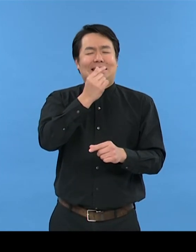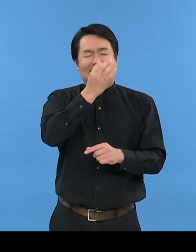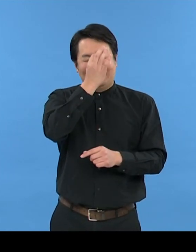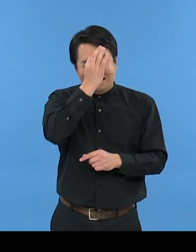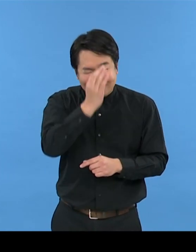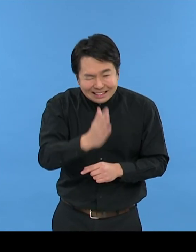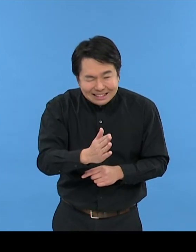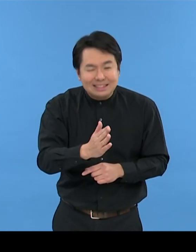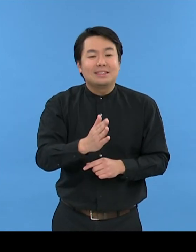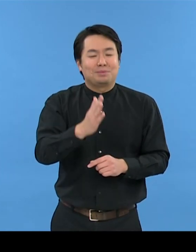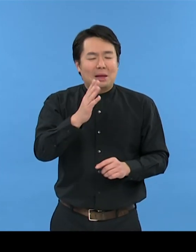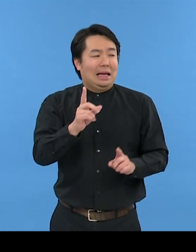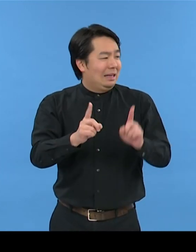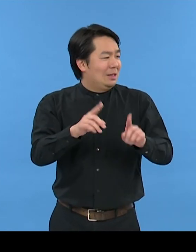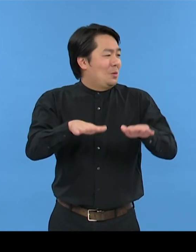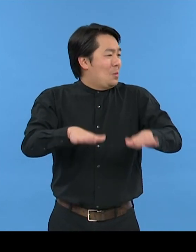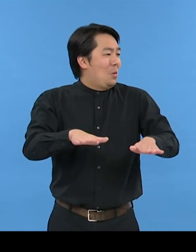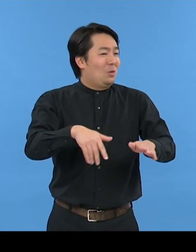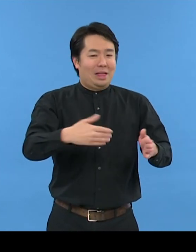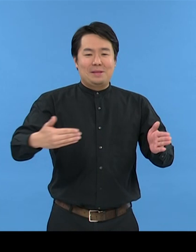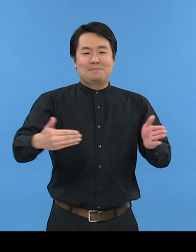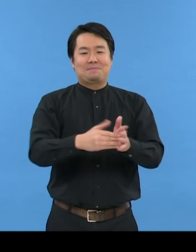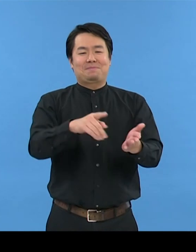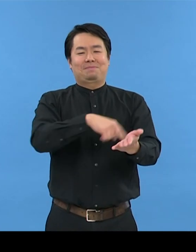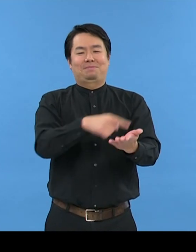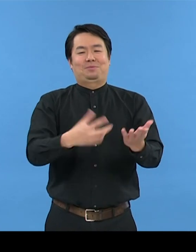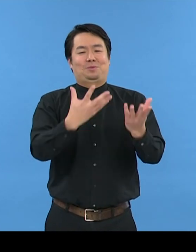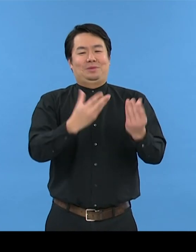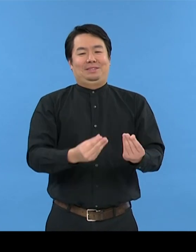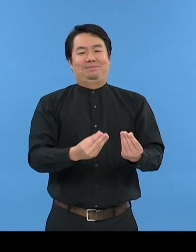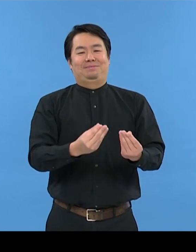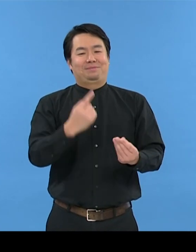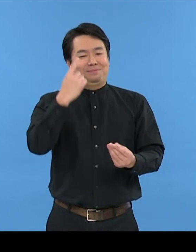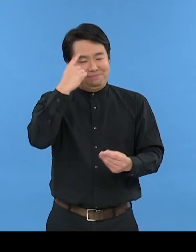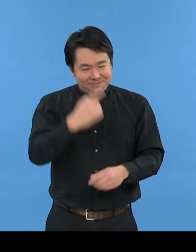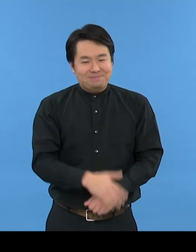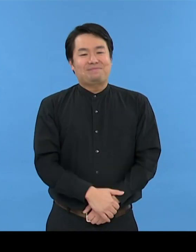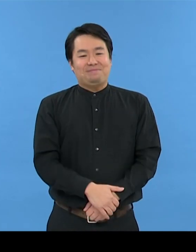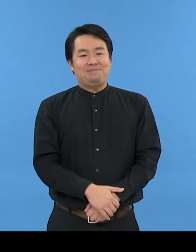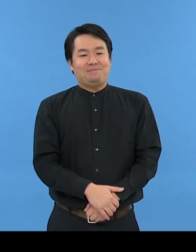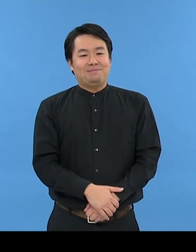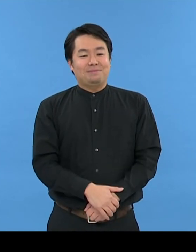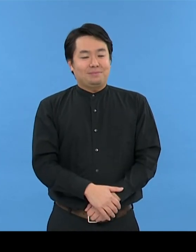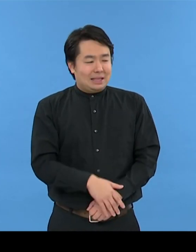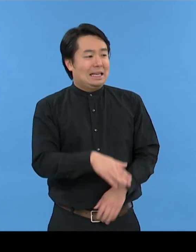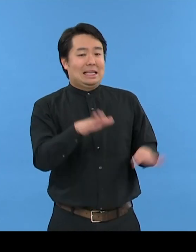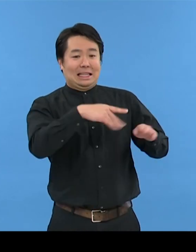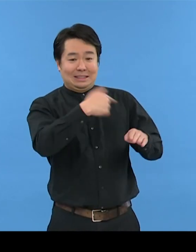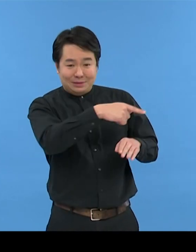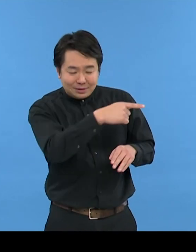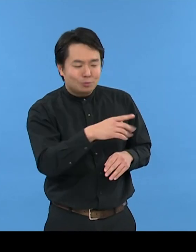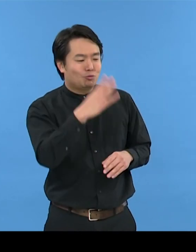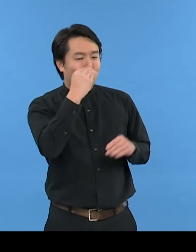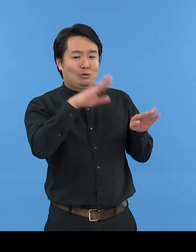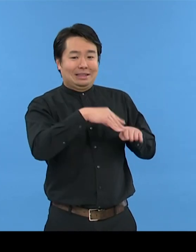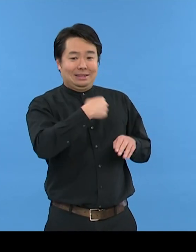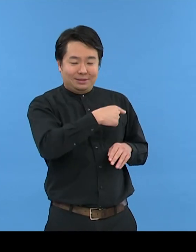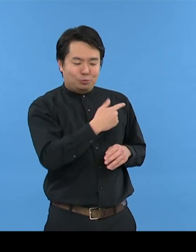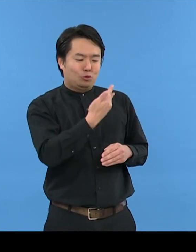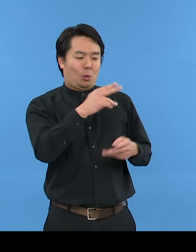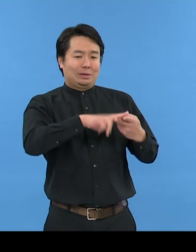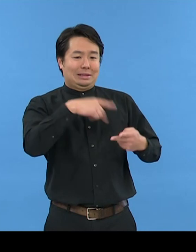答えられなかったんですけどもこの辺りで終わりにしたいと思いますはいじゃあそれでは矢沢先生